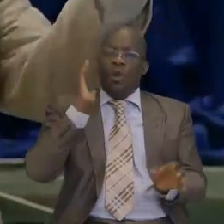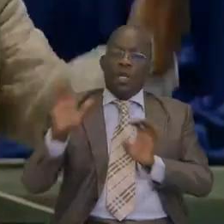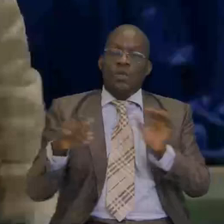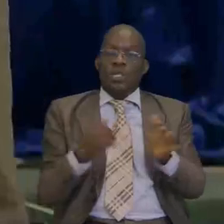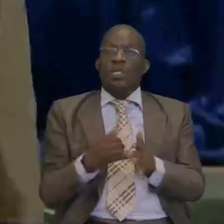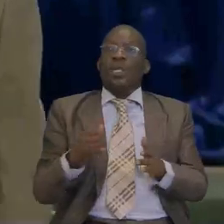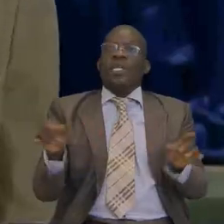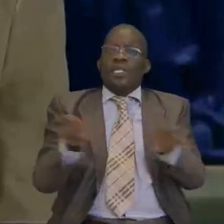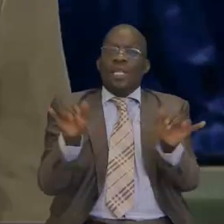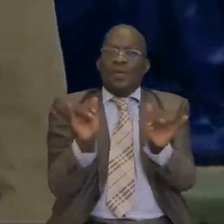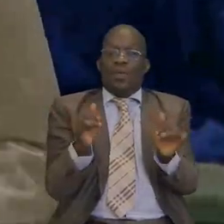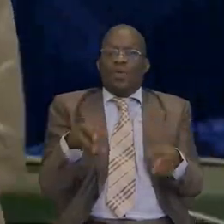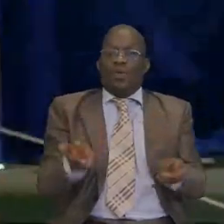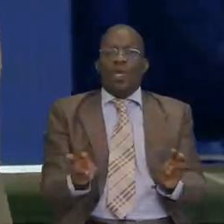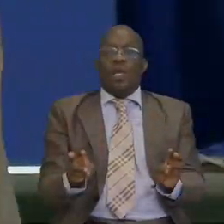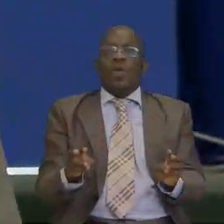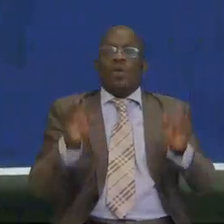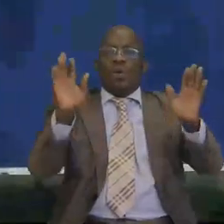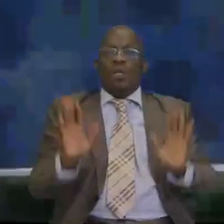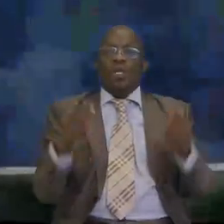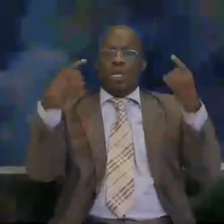fait exactement. Et les miracles ont eu lieu.